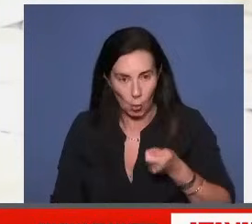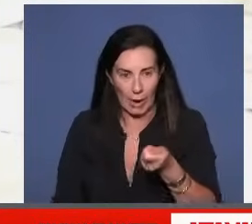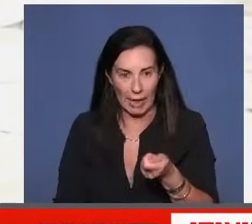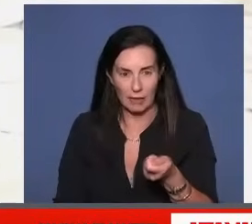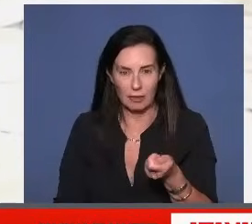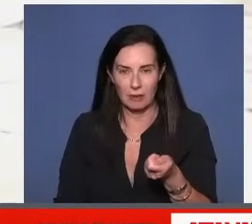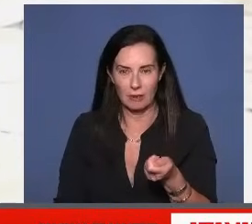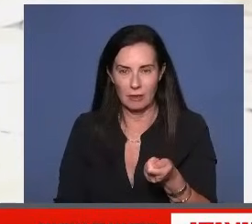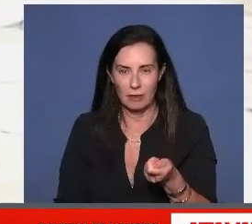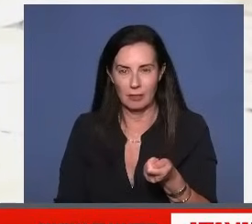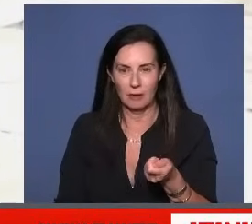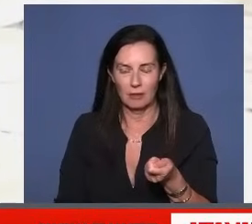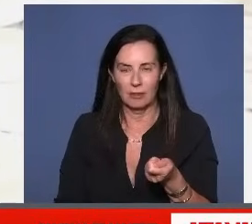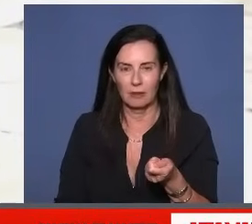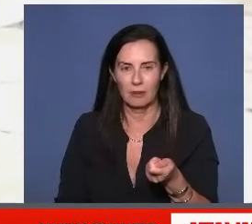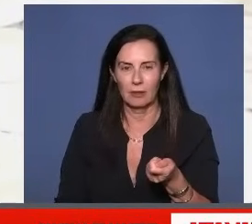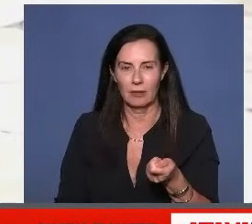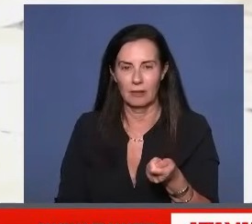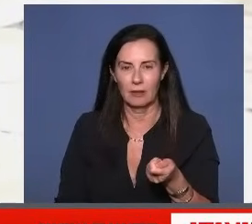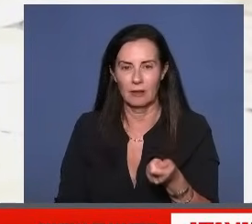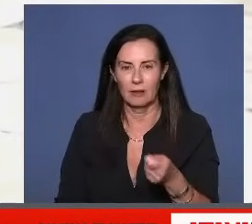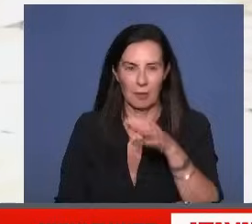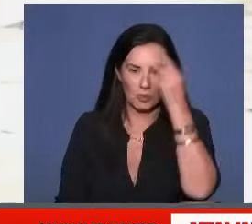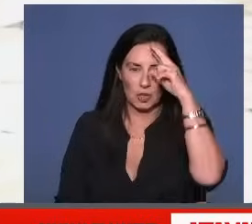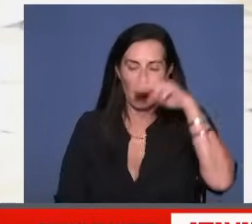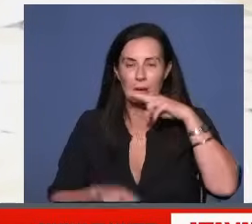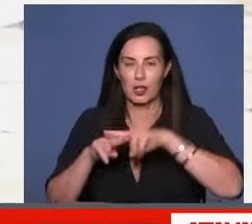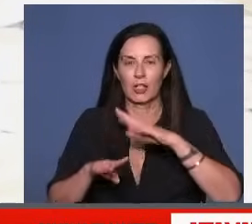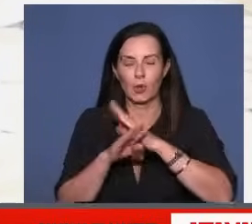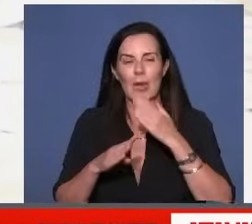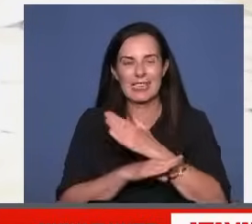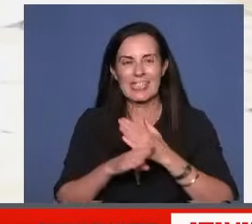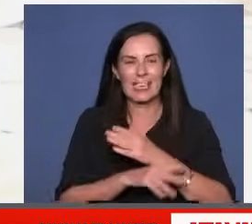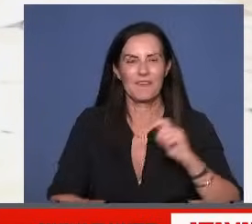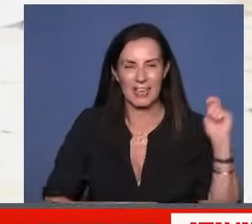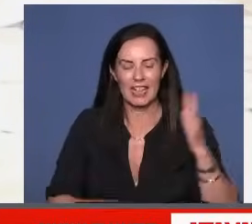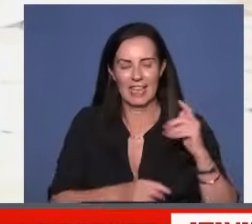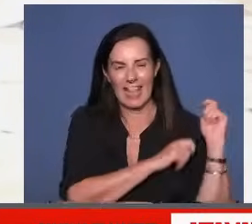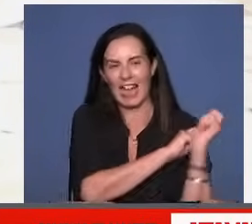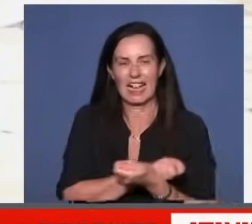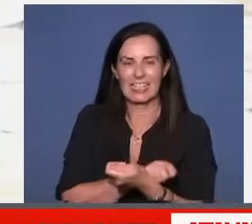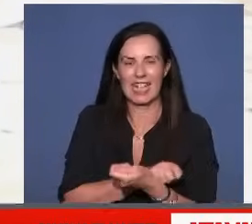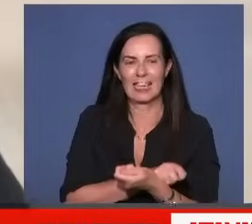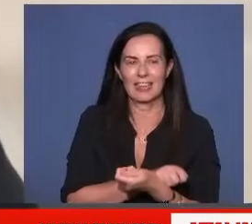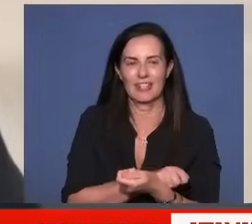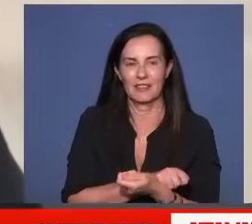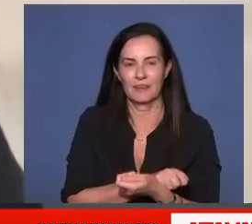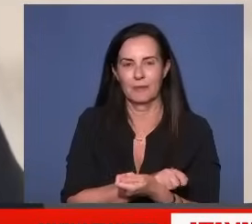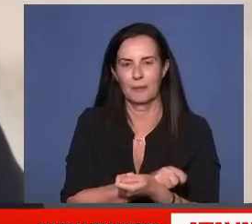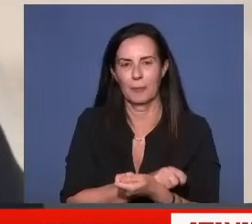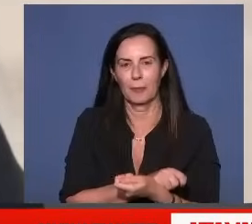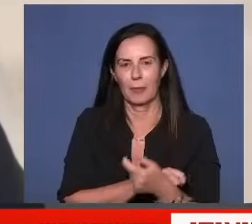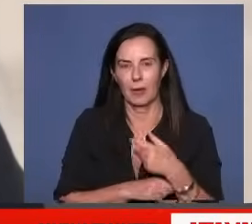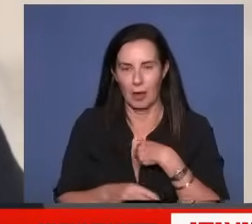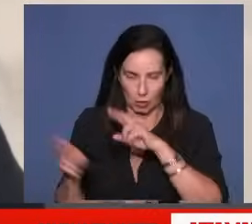כן. כן. מזל שאבא השאיר לכם את כל הסכינים שלו והגרזן. אני